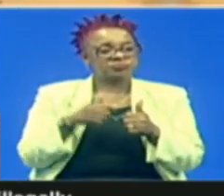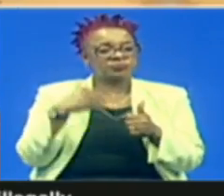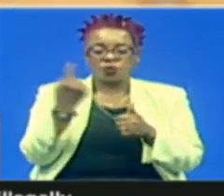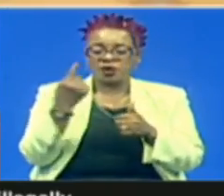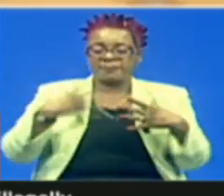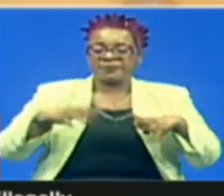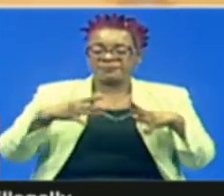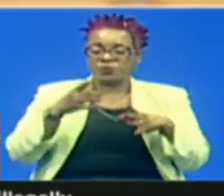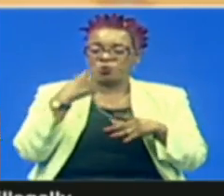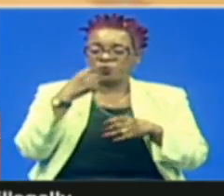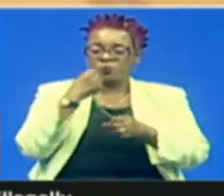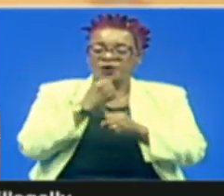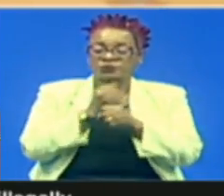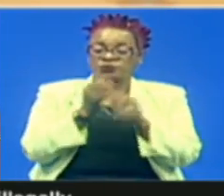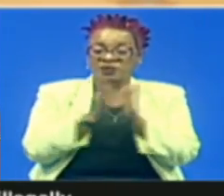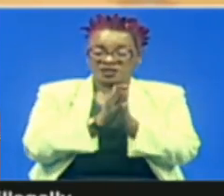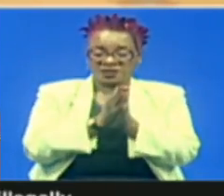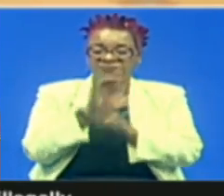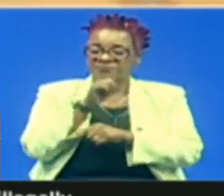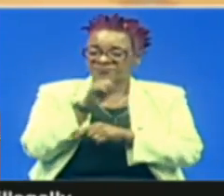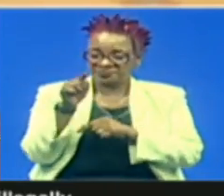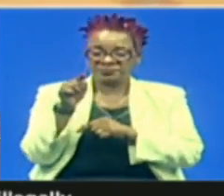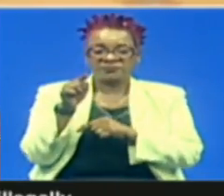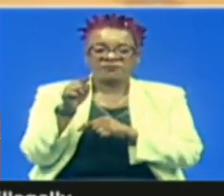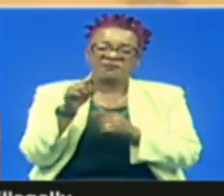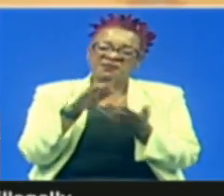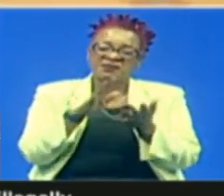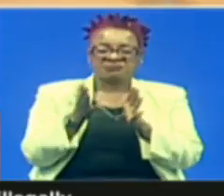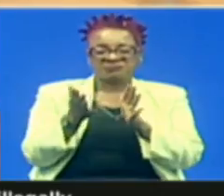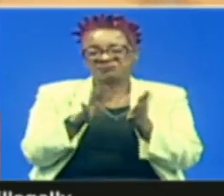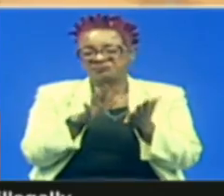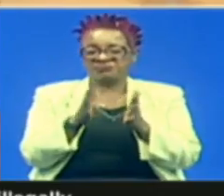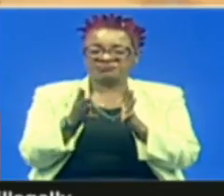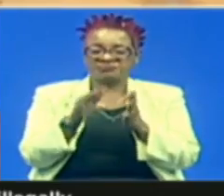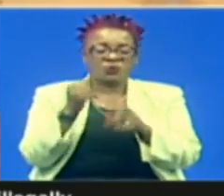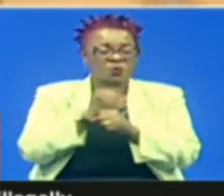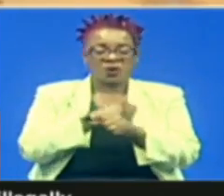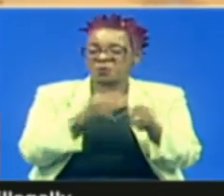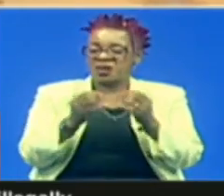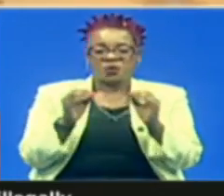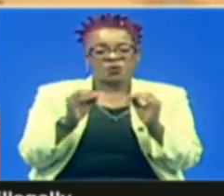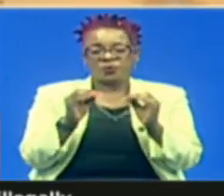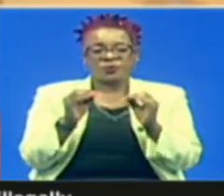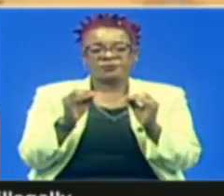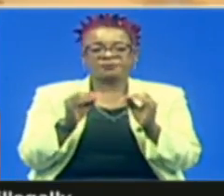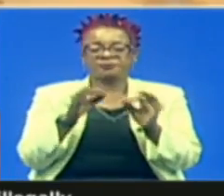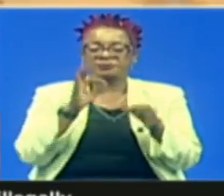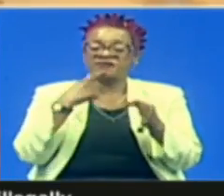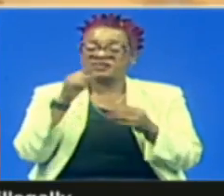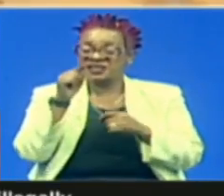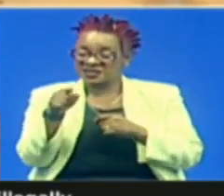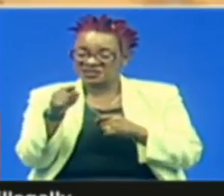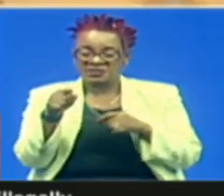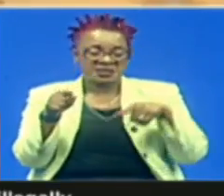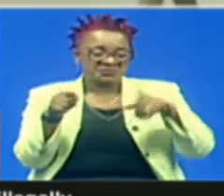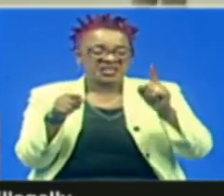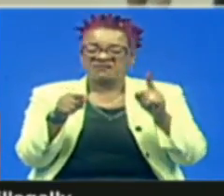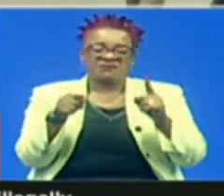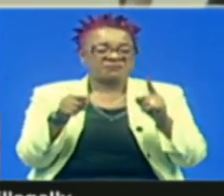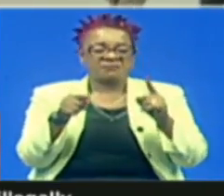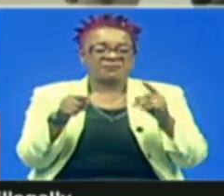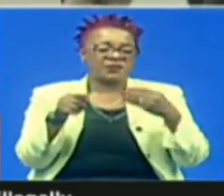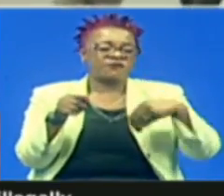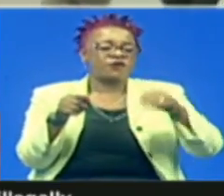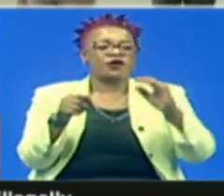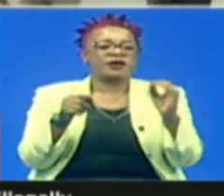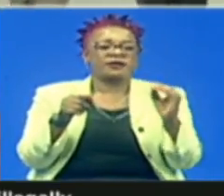wenye ako nao karibu ndio kidogo naona kuna ulekefu ya kuzikisana. Pia akisema hili hao ni kama hawaoni.